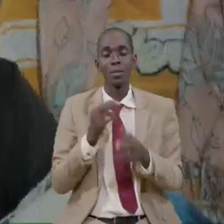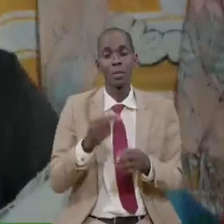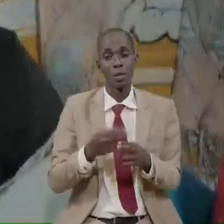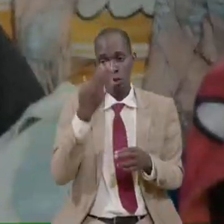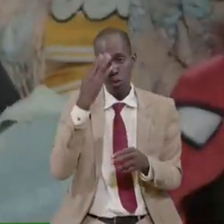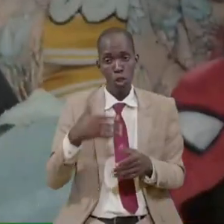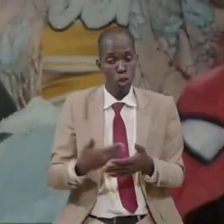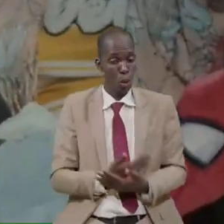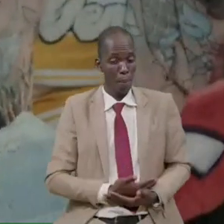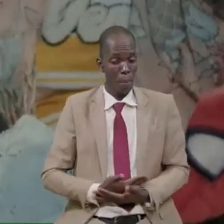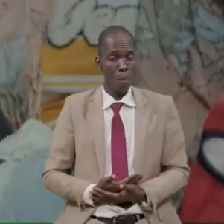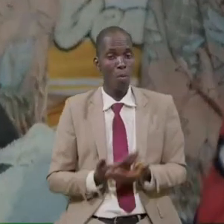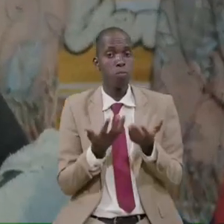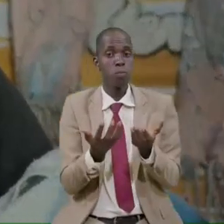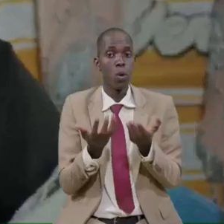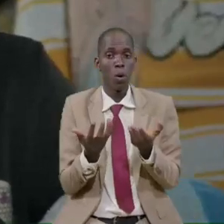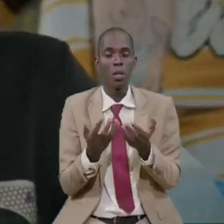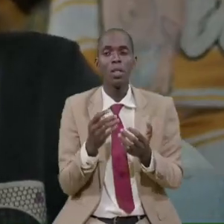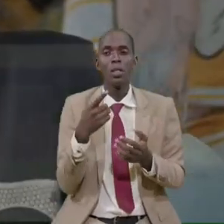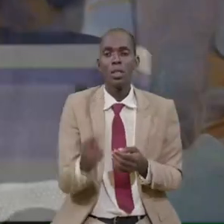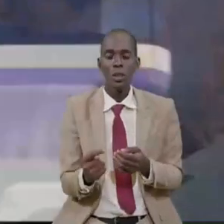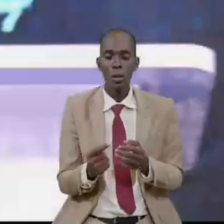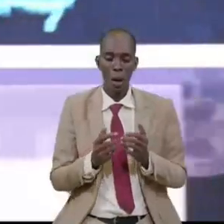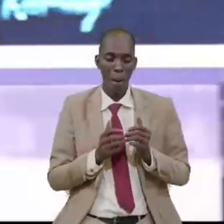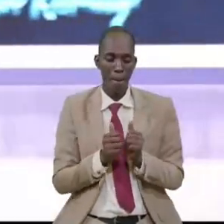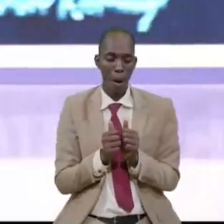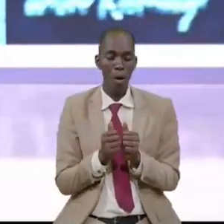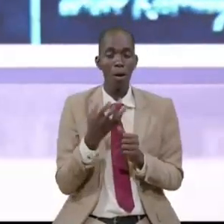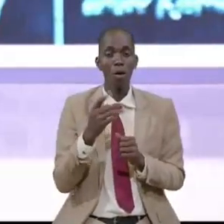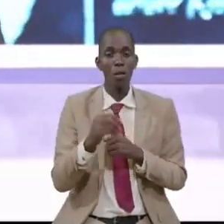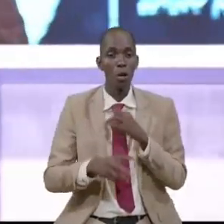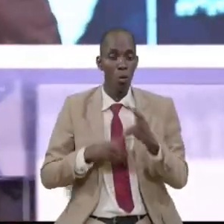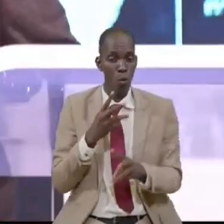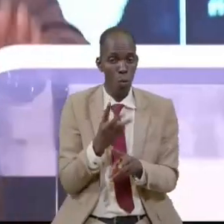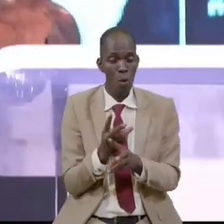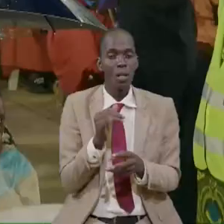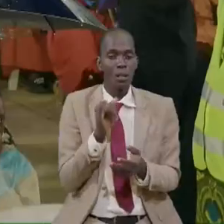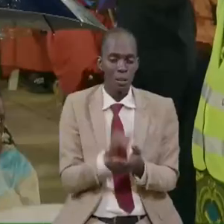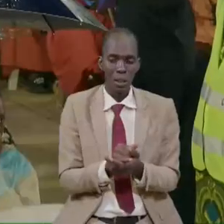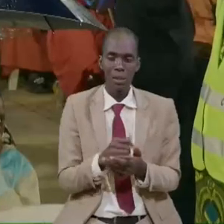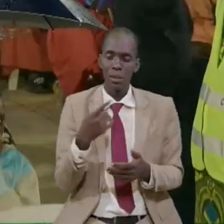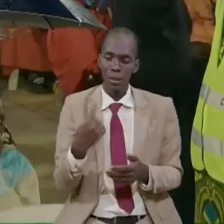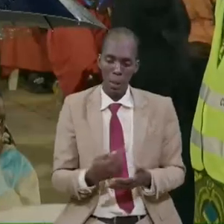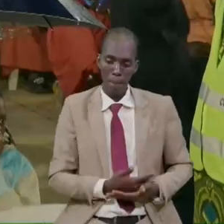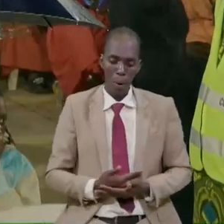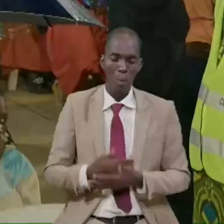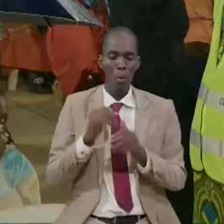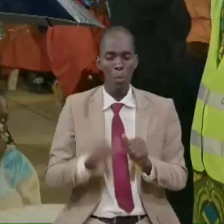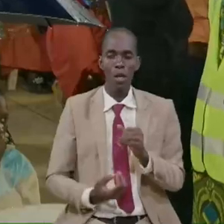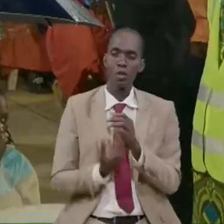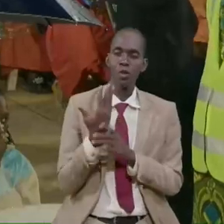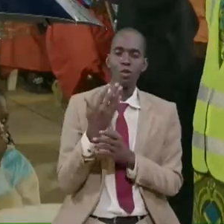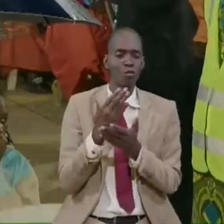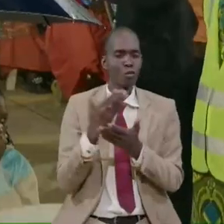comme des enfants nouveau nés le lait spirituel et pu afin que par Lui vous croissiez pour le salut